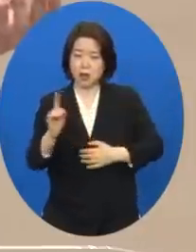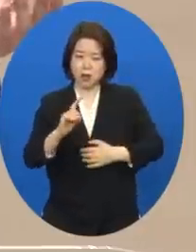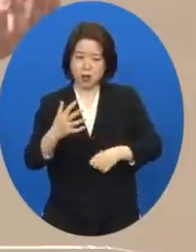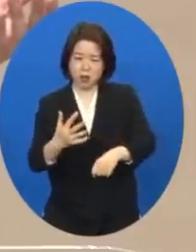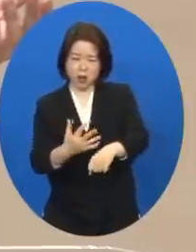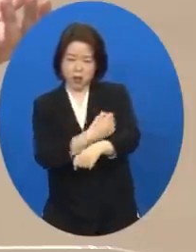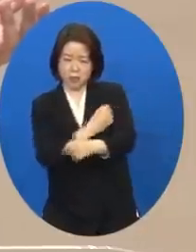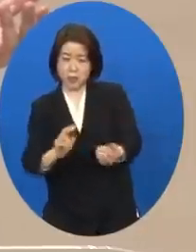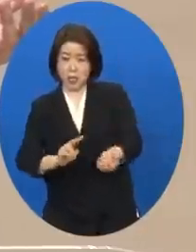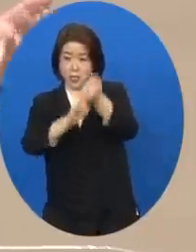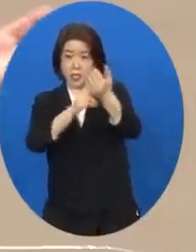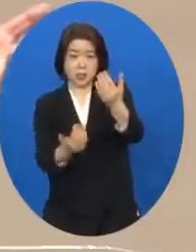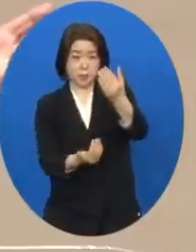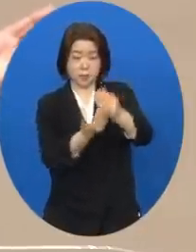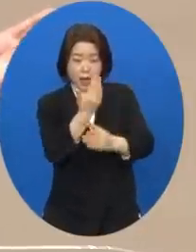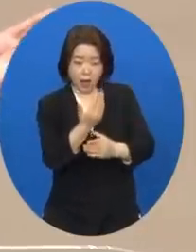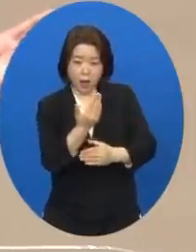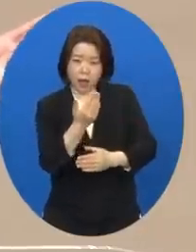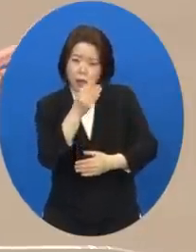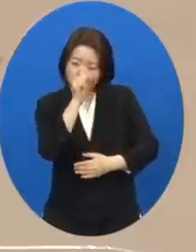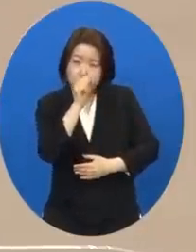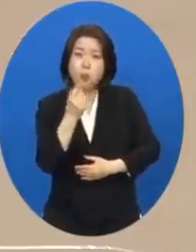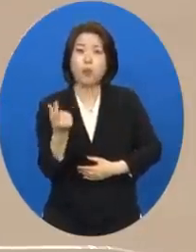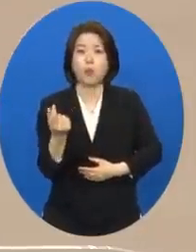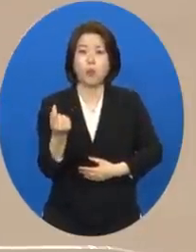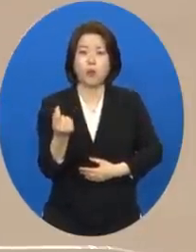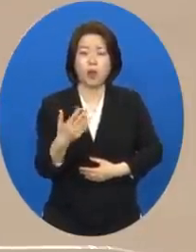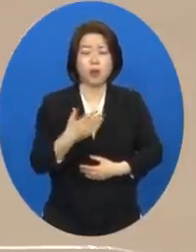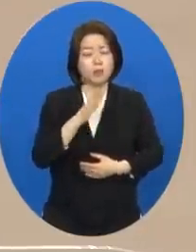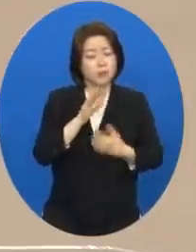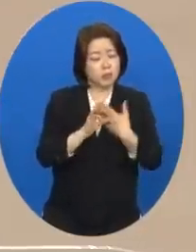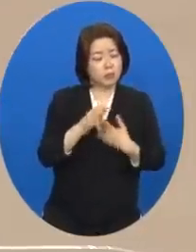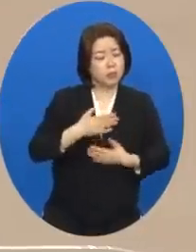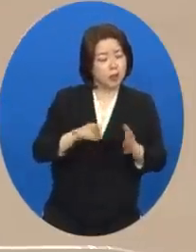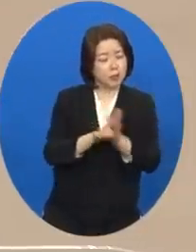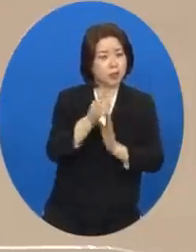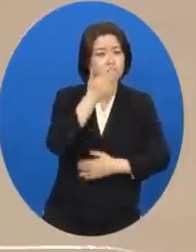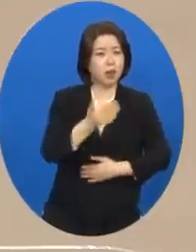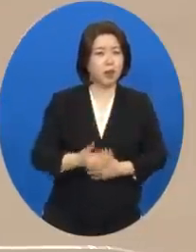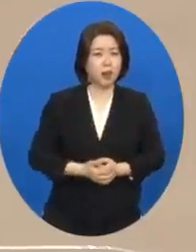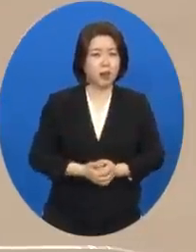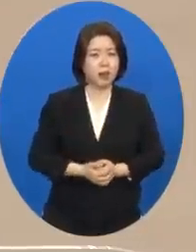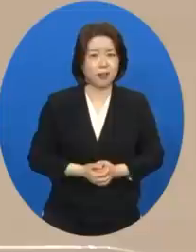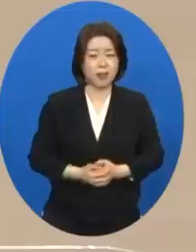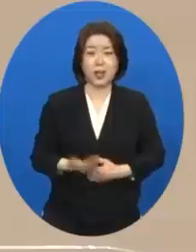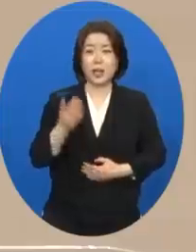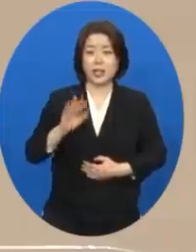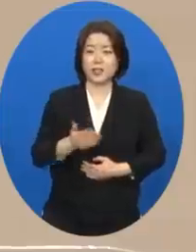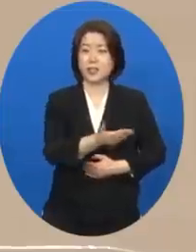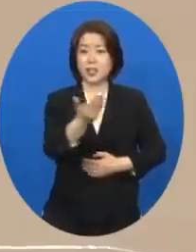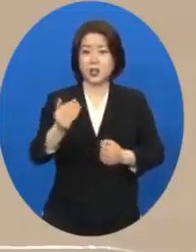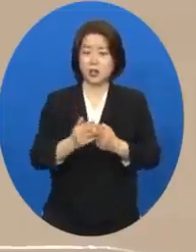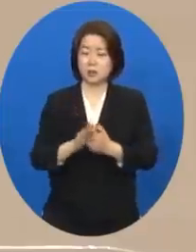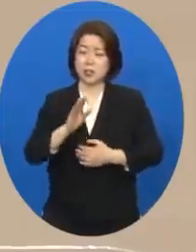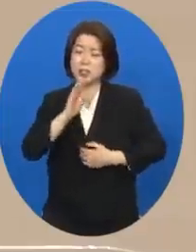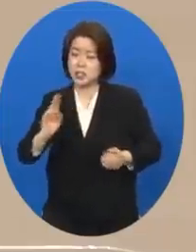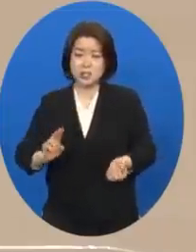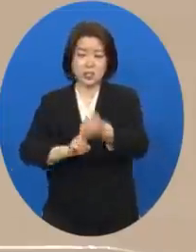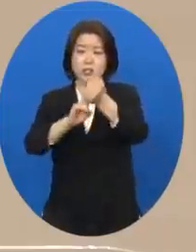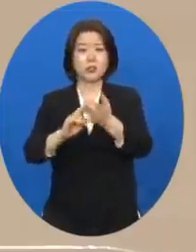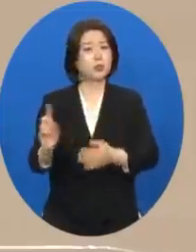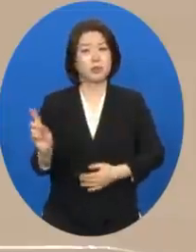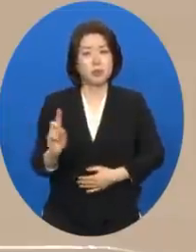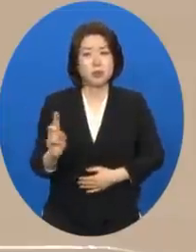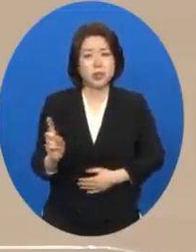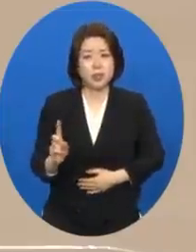기적이 좀 일어나야 되잖아 그러면 내가 믿겠어 근데 여러분 진짜 기적이 뭐에요